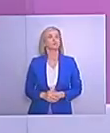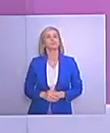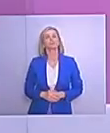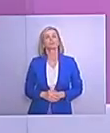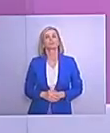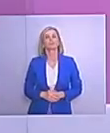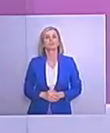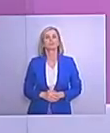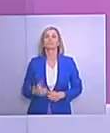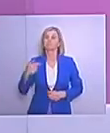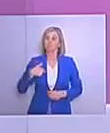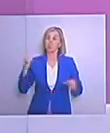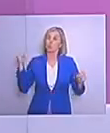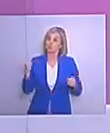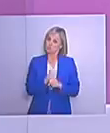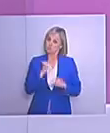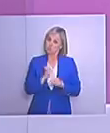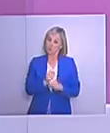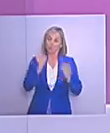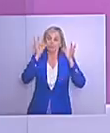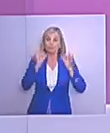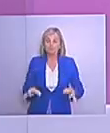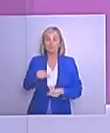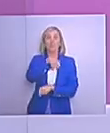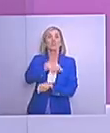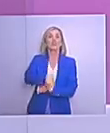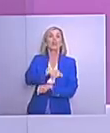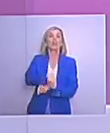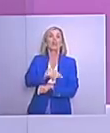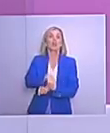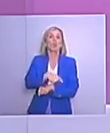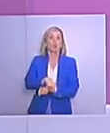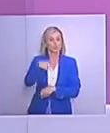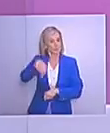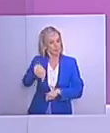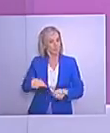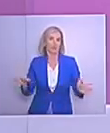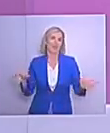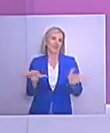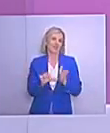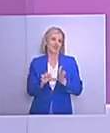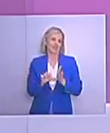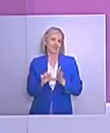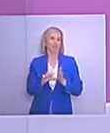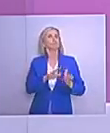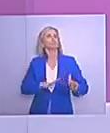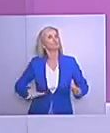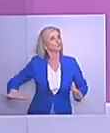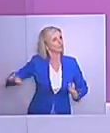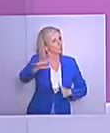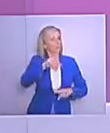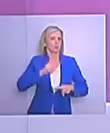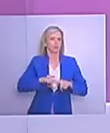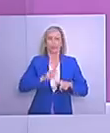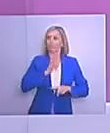μου. Εγώ έκανα τον αγώνα μου, εμένα πίστεψαν, εμένα εμπιστεύτηκαν και εγώ θα έπρεπε να είμαι στη